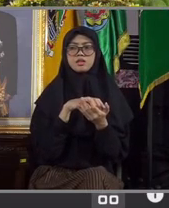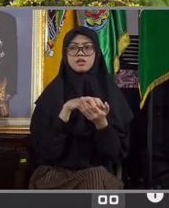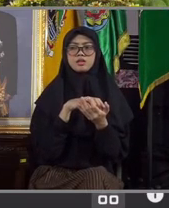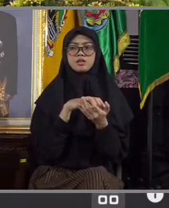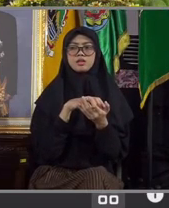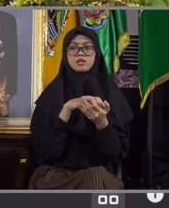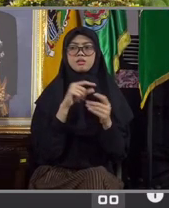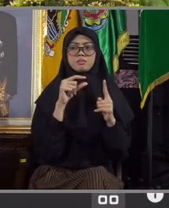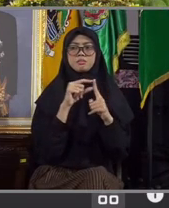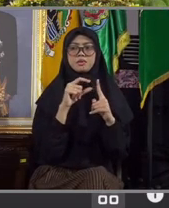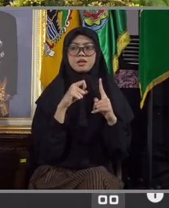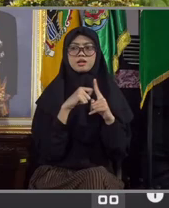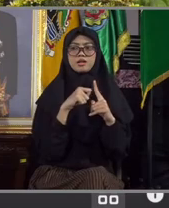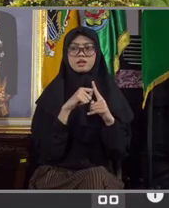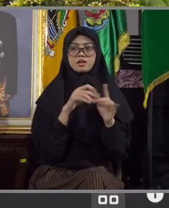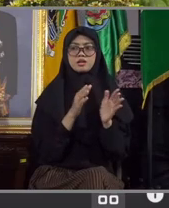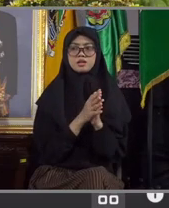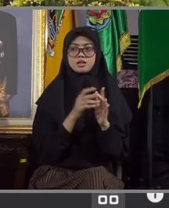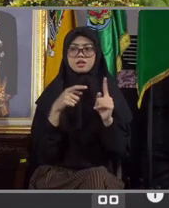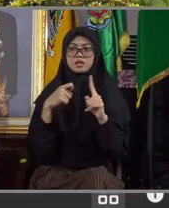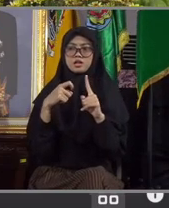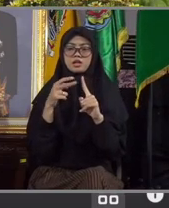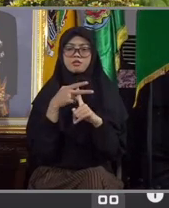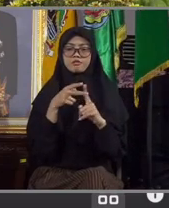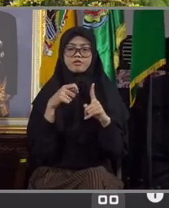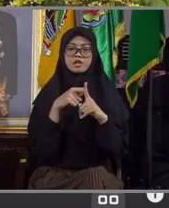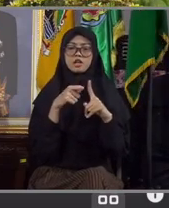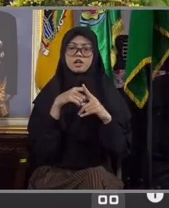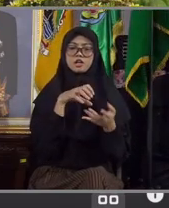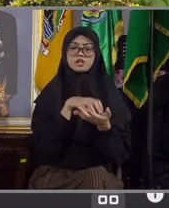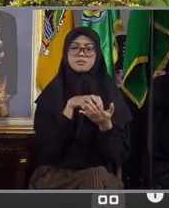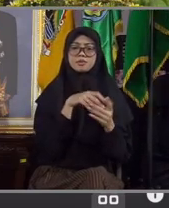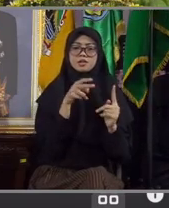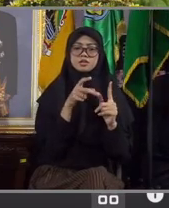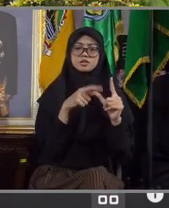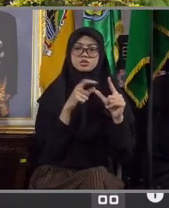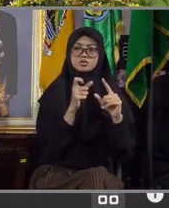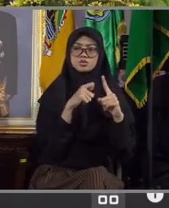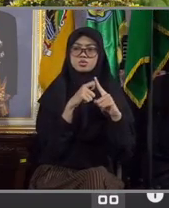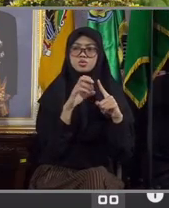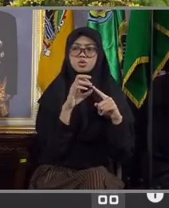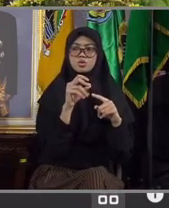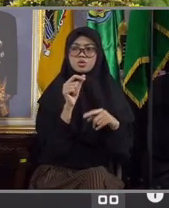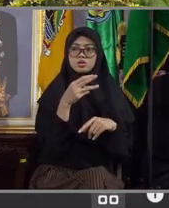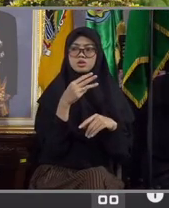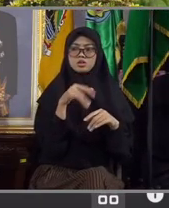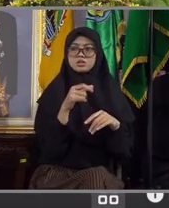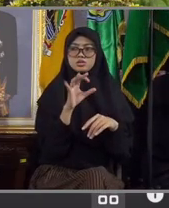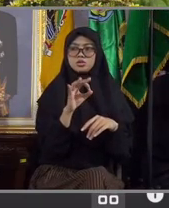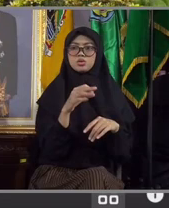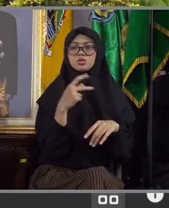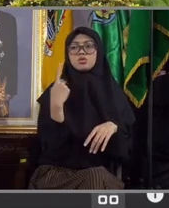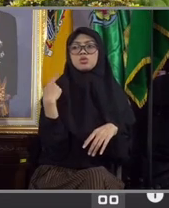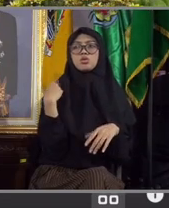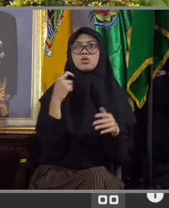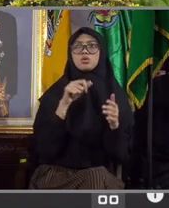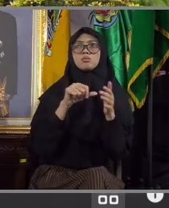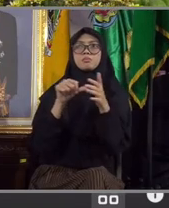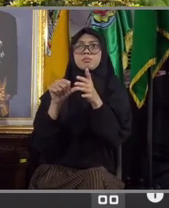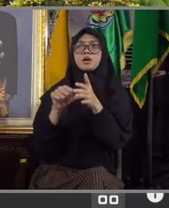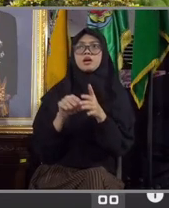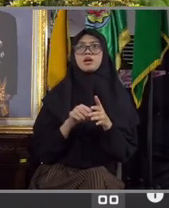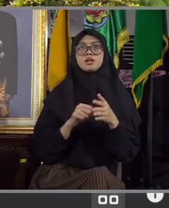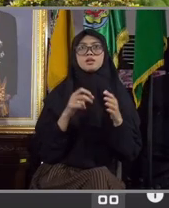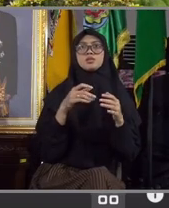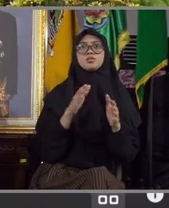kegiatan PKK juga FKK di Kelurahan Sukorejo. Ya. Kami minta bantuan untuk gedung PKK juga. Batin